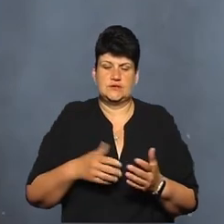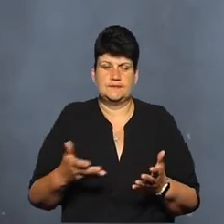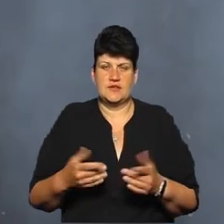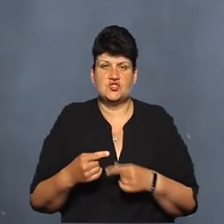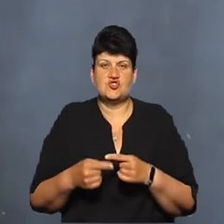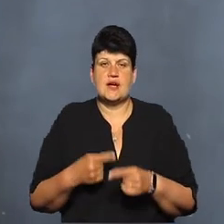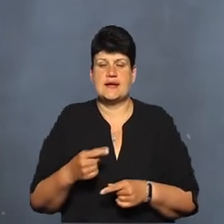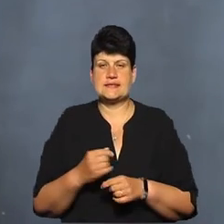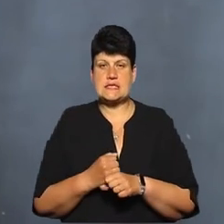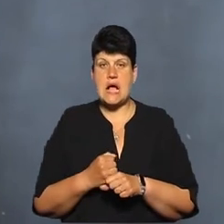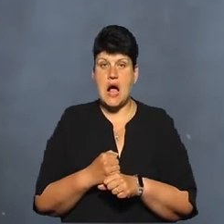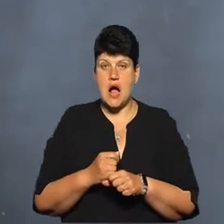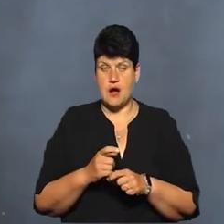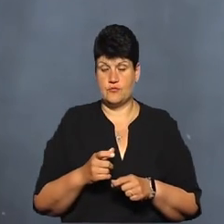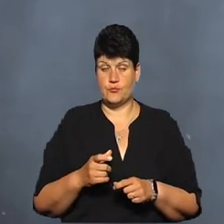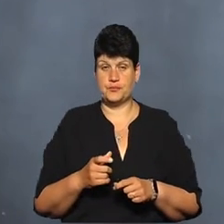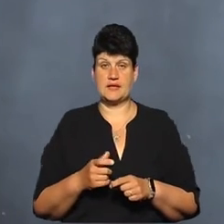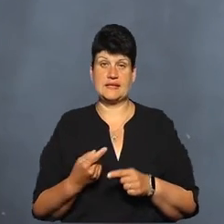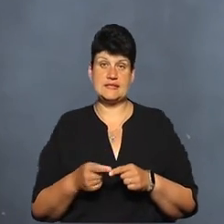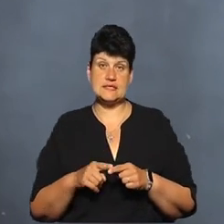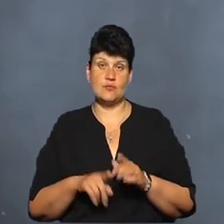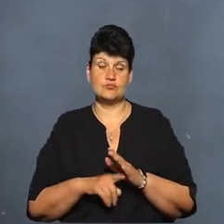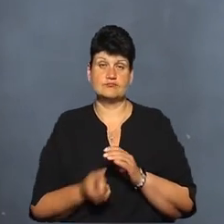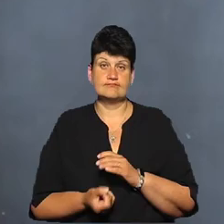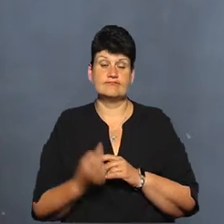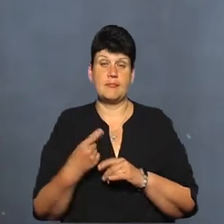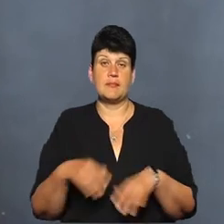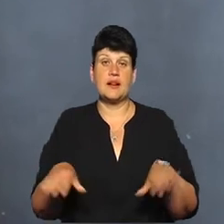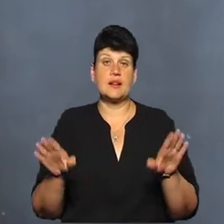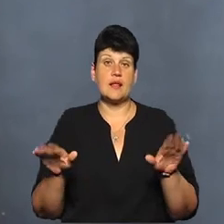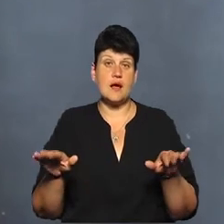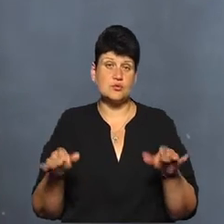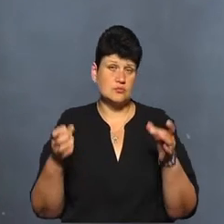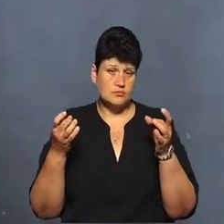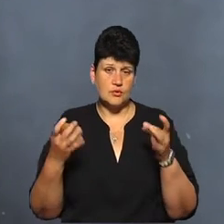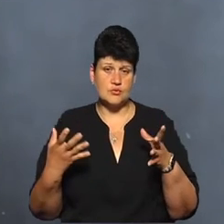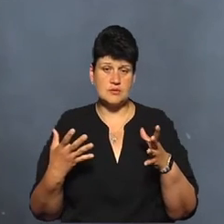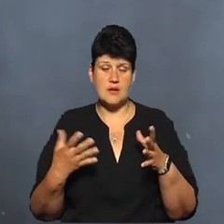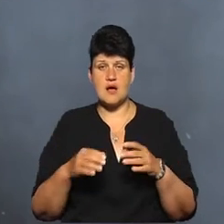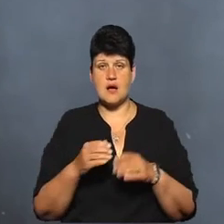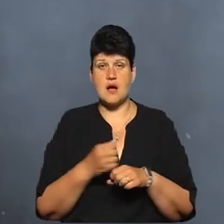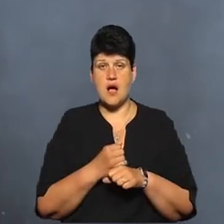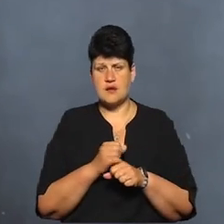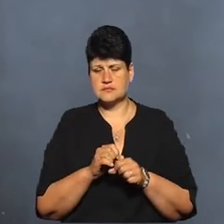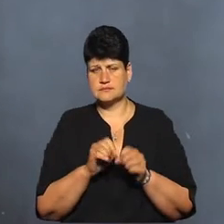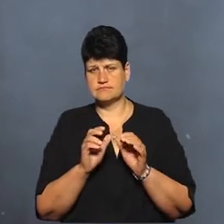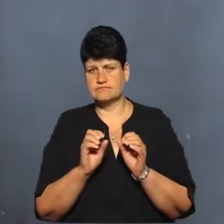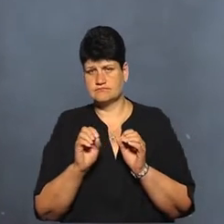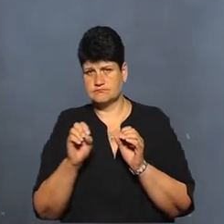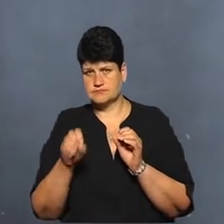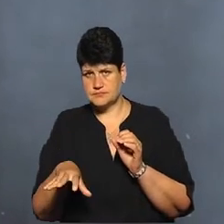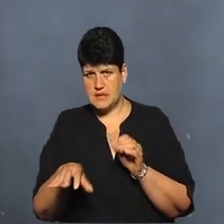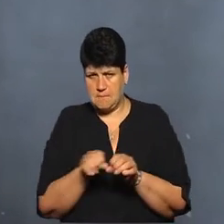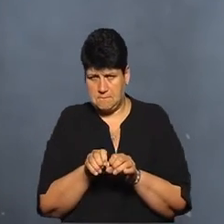каву. Найперше з моїх робіт з'явилася ця пташка. Просто так, невимушено, хляпнула кава, з тих